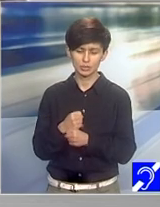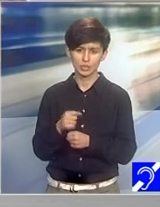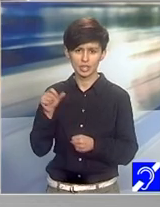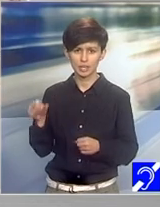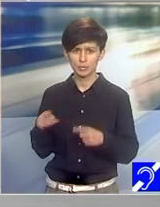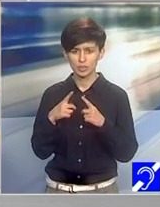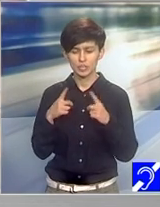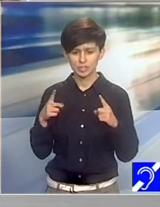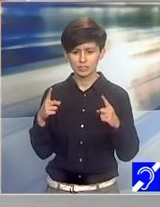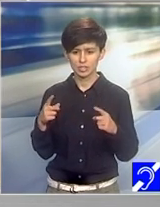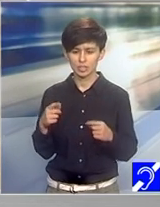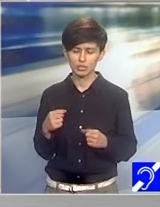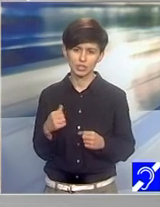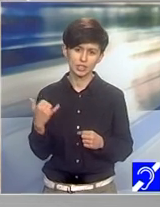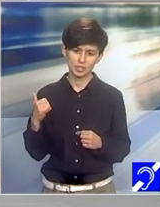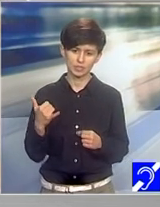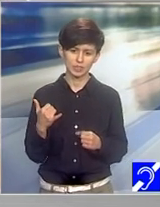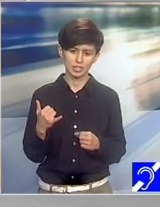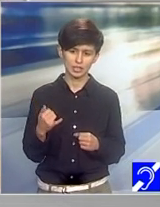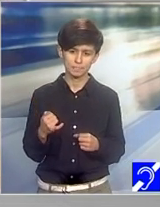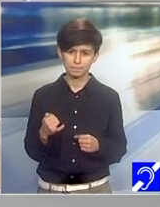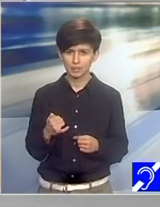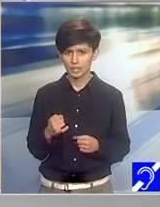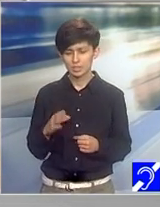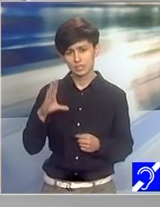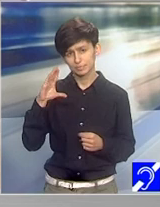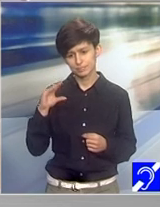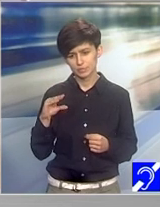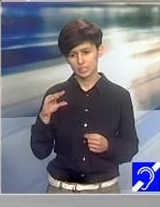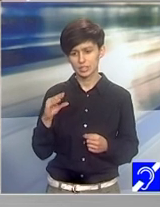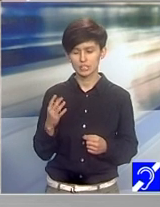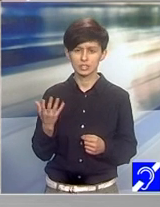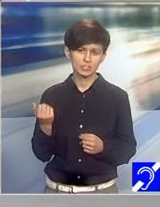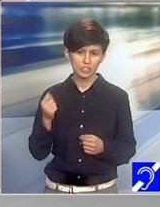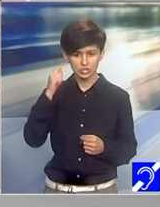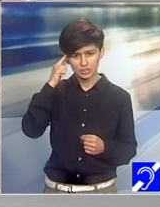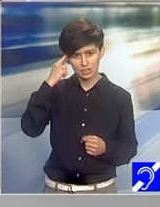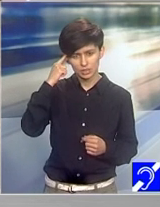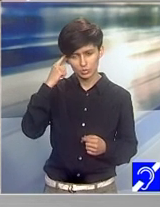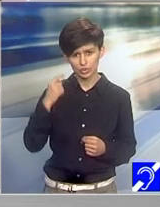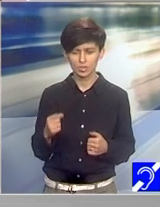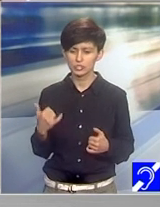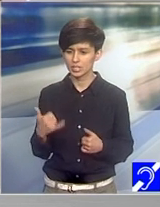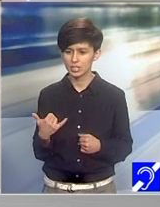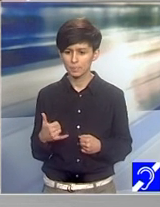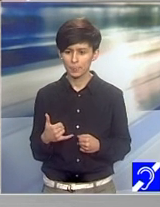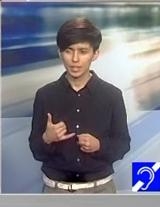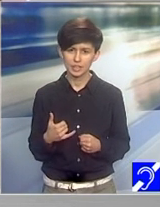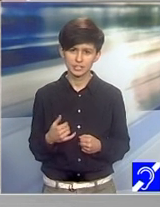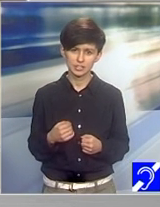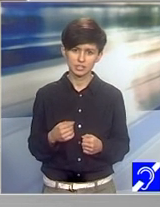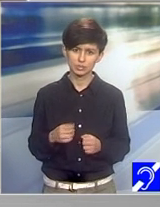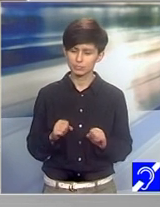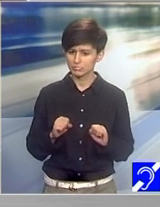Aurel Pop și Ioan Bolovan vine să sintetizeze practic ceea ce se știe astăzi cu